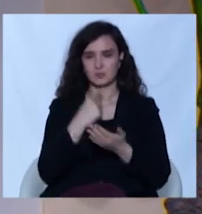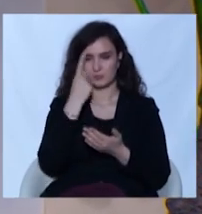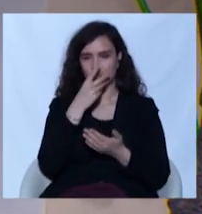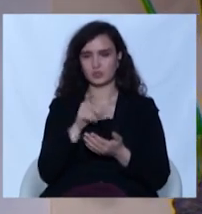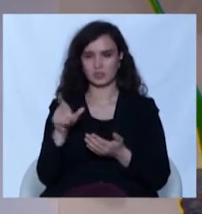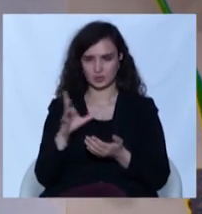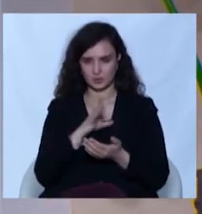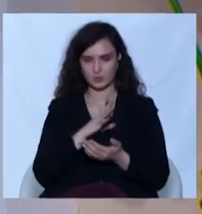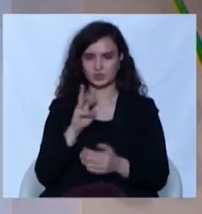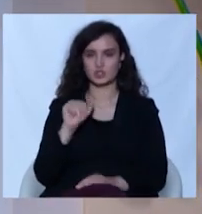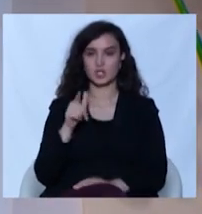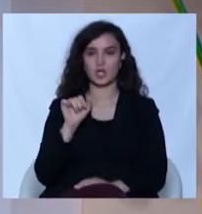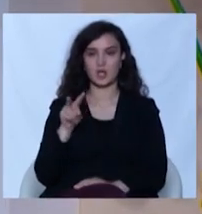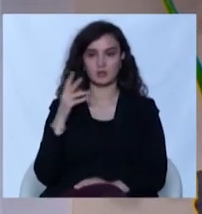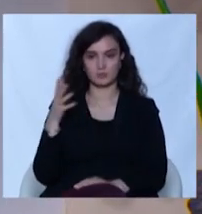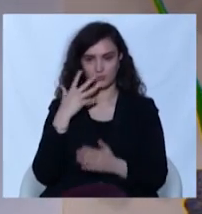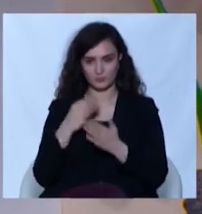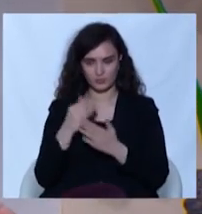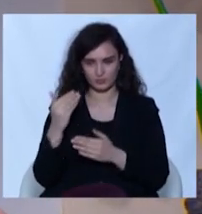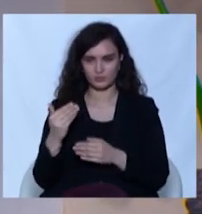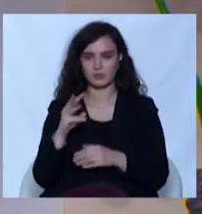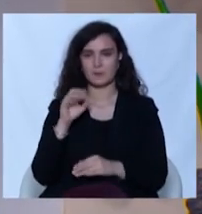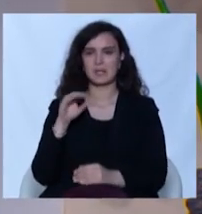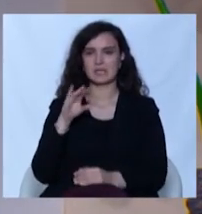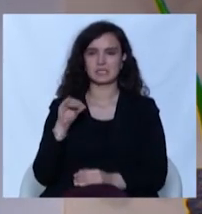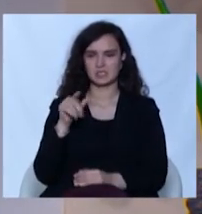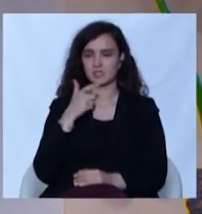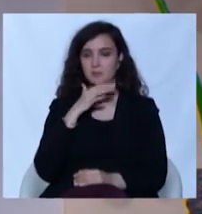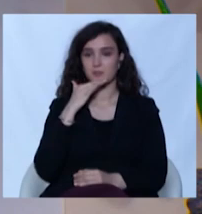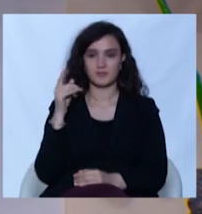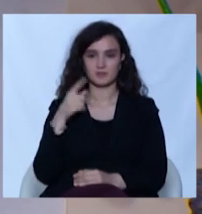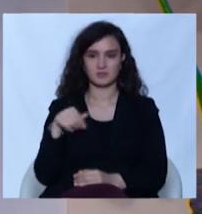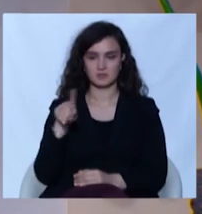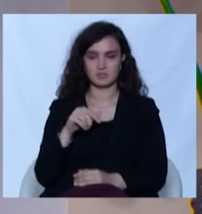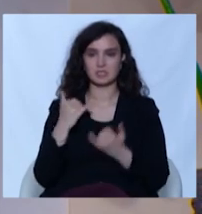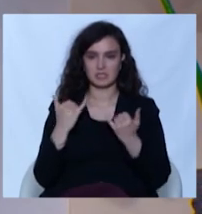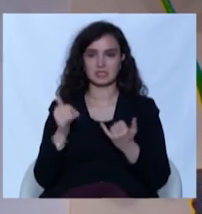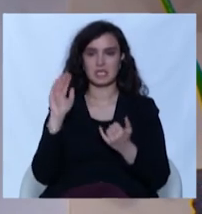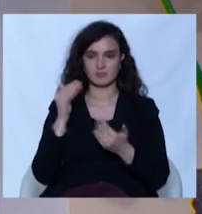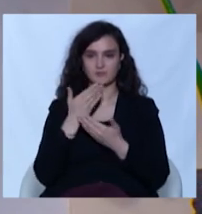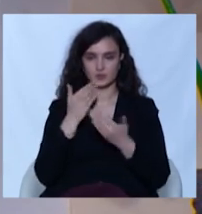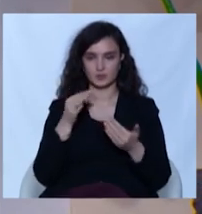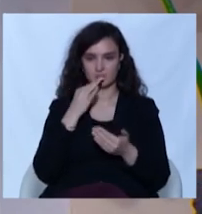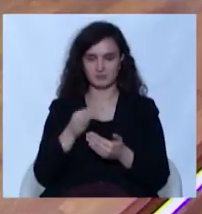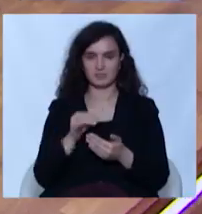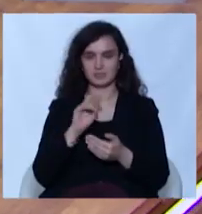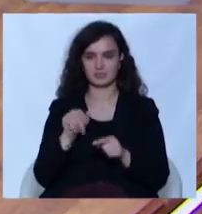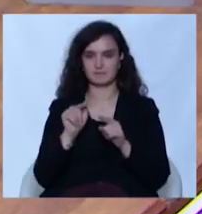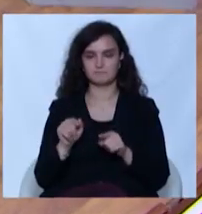ავტოპორტრეტი, შაგალს აქვს ბევრი პორტრეტები, მატის ძალიან ბევრს. ეხა დაგემშვიდობებით